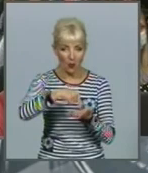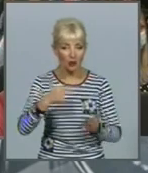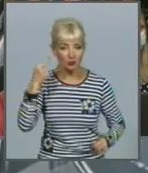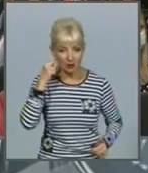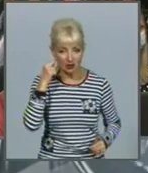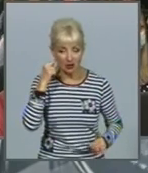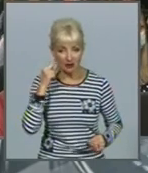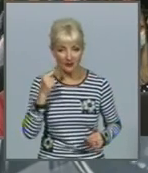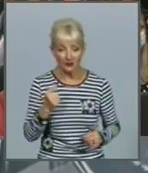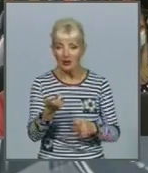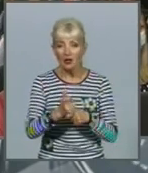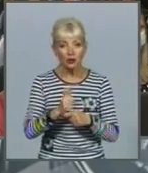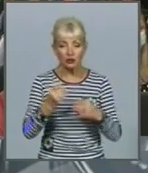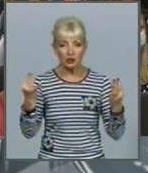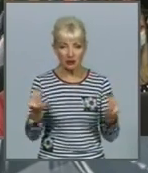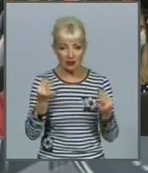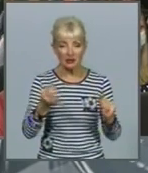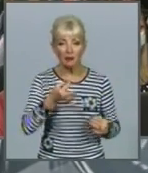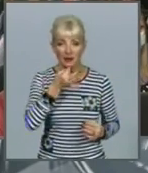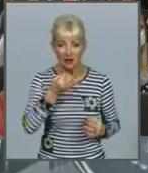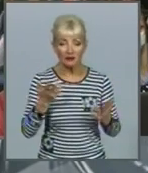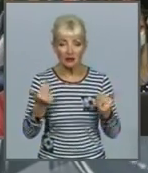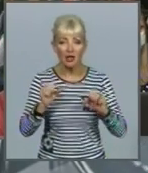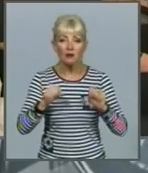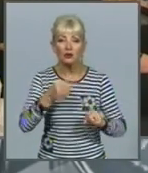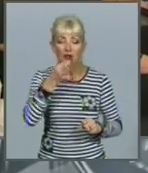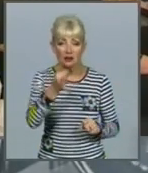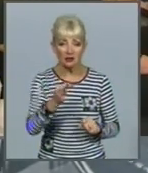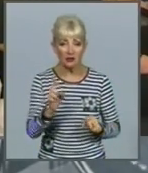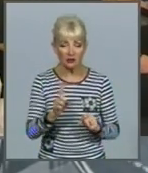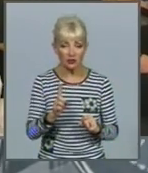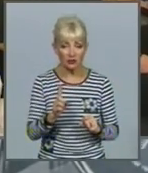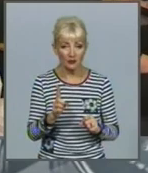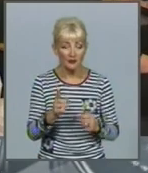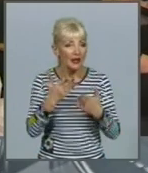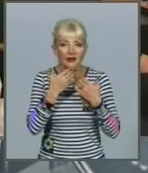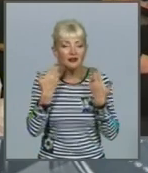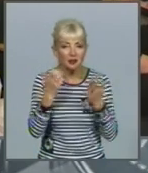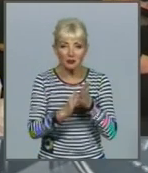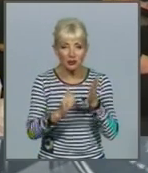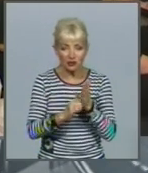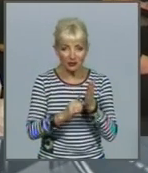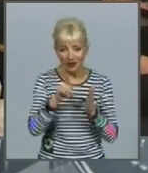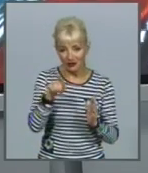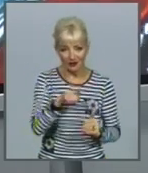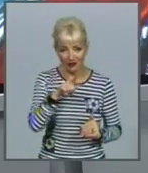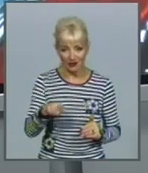интересно, понравилось, да. Можно спрашивать, получать ответы. Нет повода не доверять. Леся Купилюк та Олег Синицький, Харківські